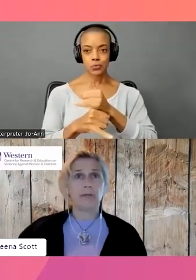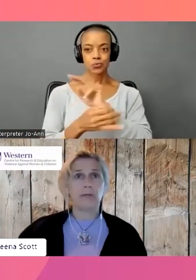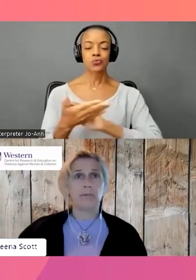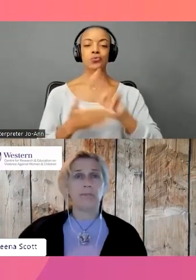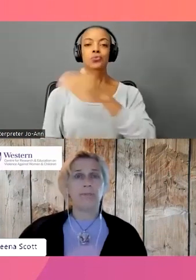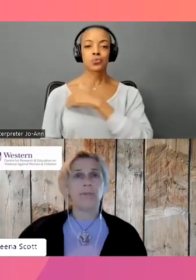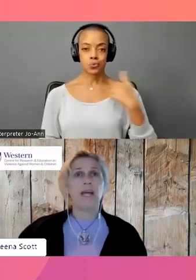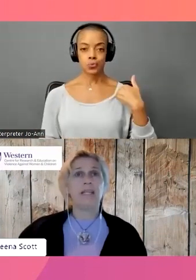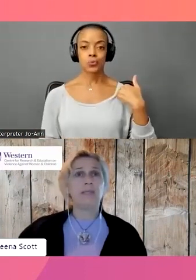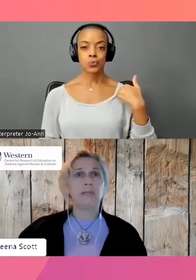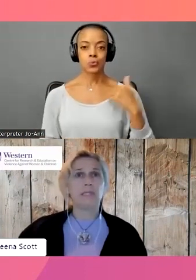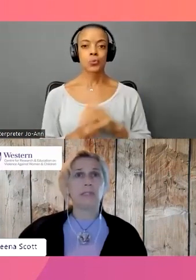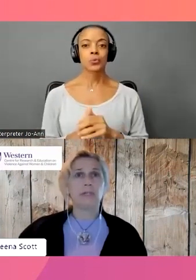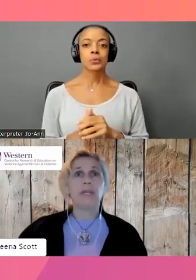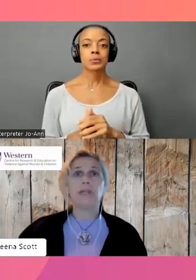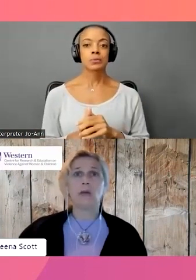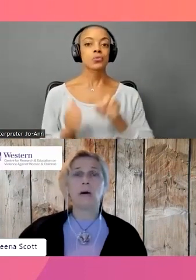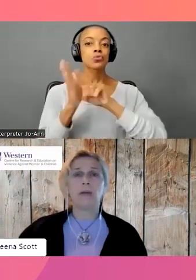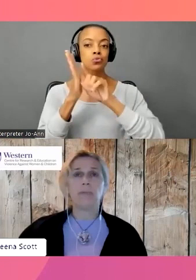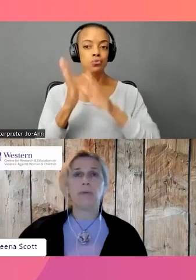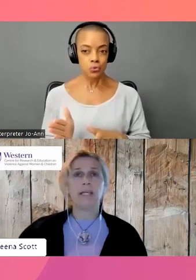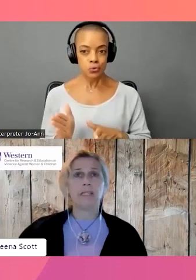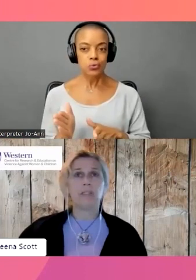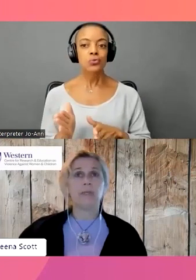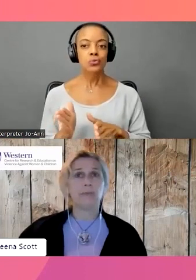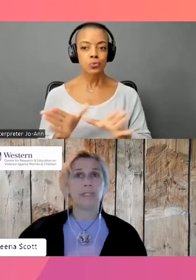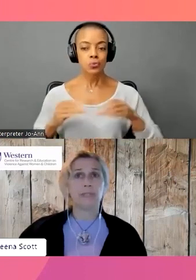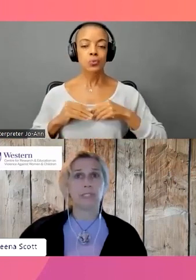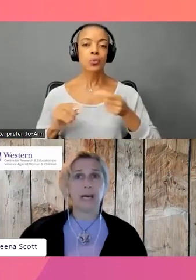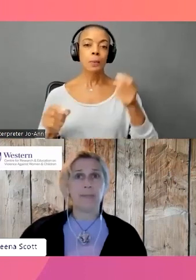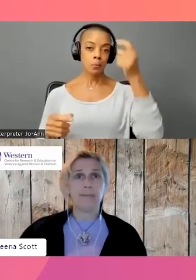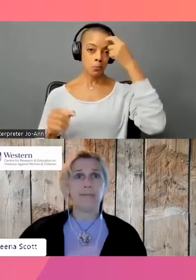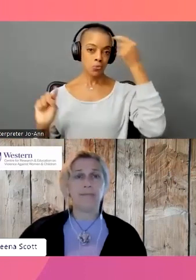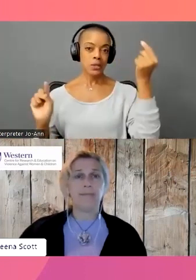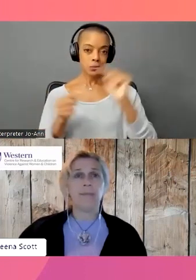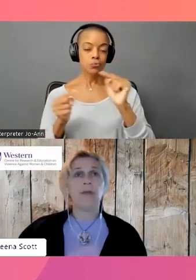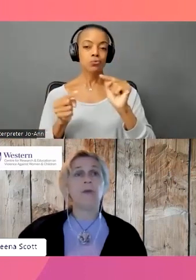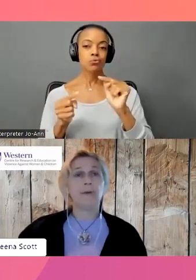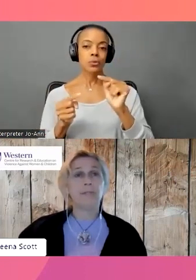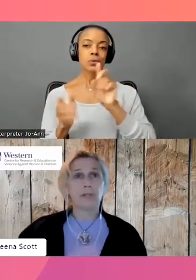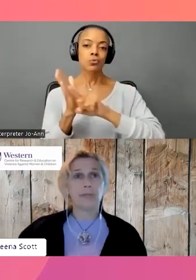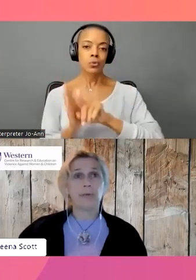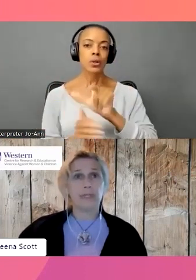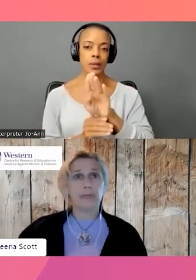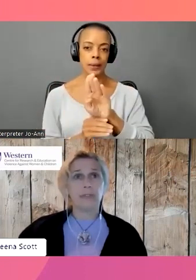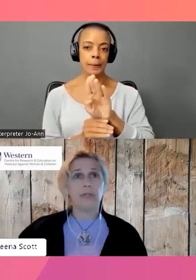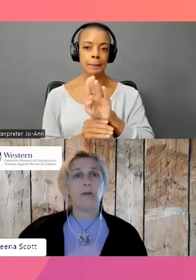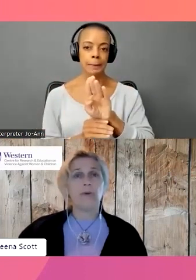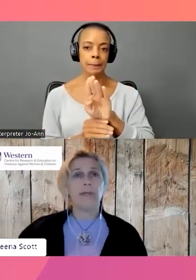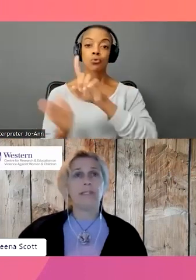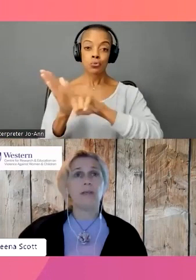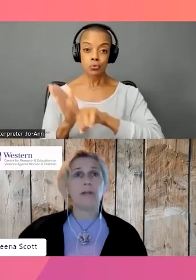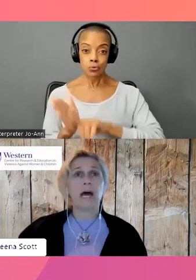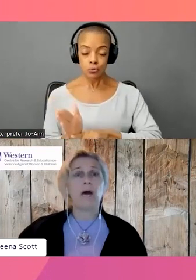réadaptation de l'Université de Toronto. Elle est chercheuse au laboratoire de recherche sur les lésions cérébrales